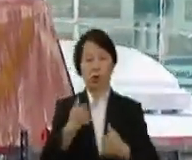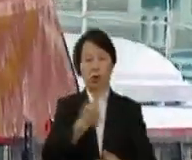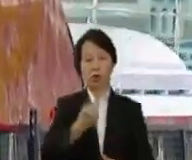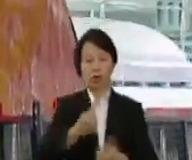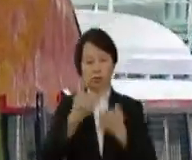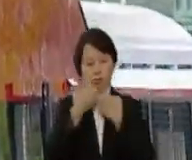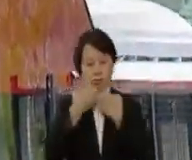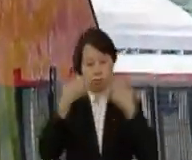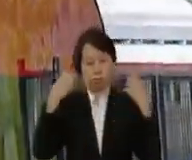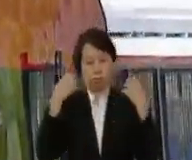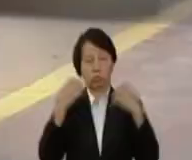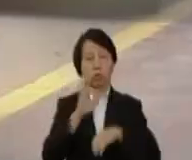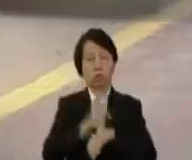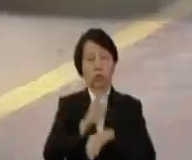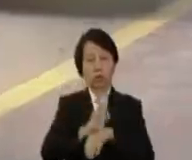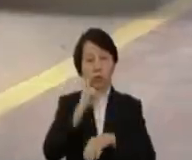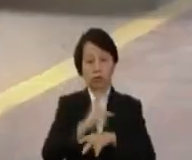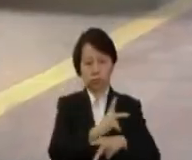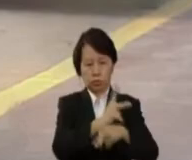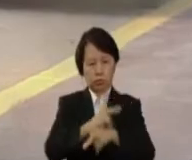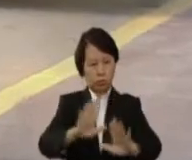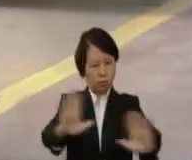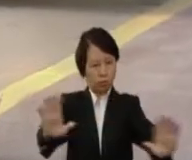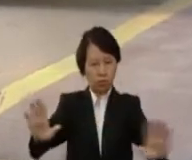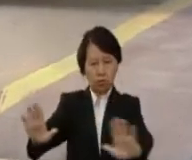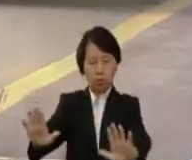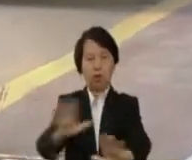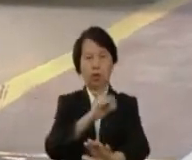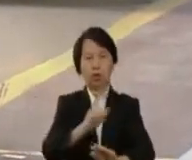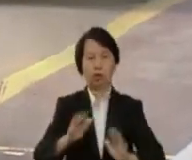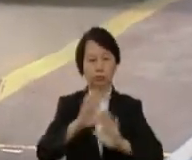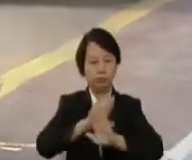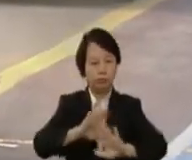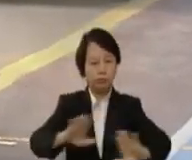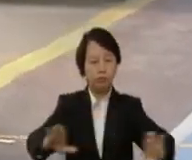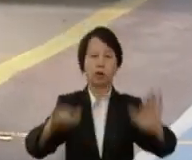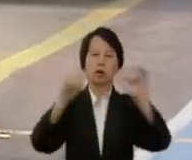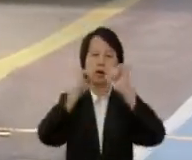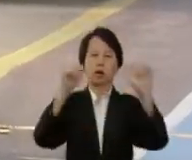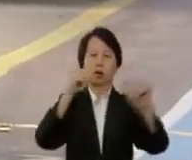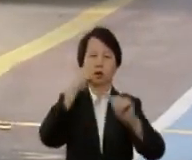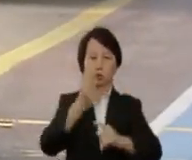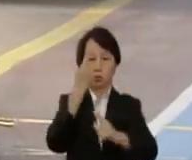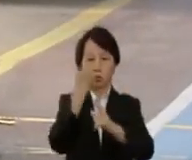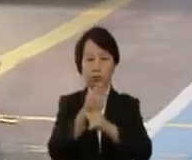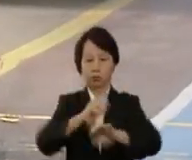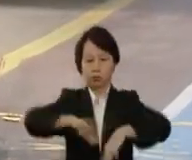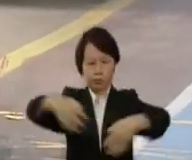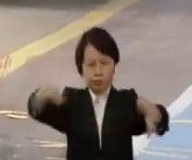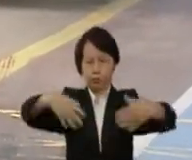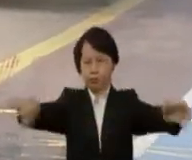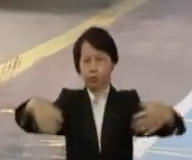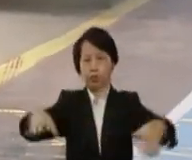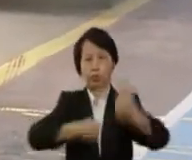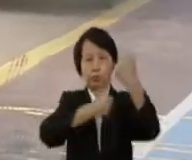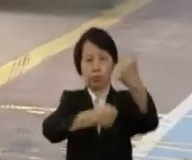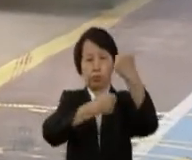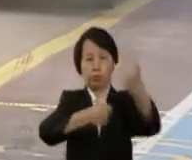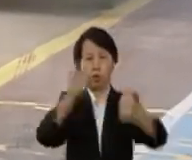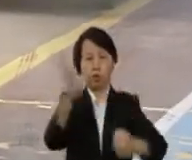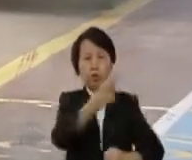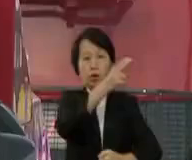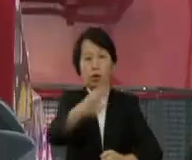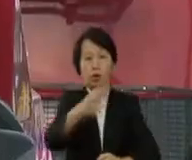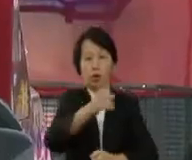peralatan canggih berfungsi untuk menjaga keamanan dan ketenteraman awam bagi tujuan menyuraikan perhimpunan haram